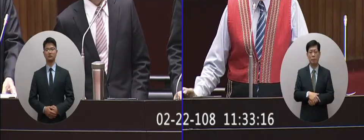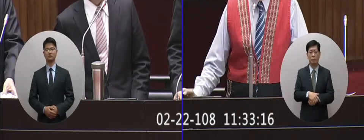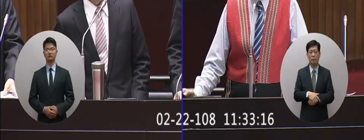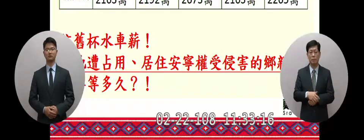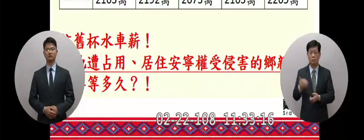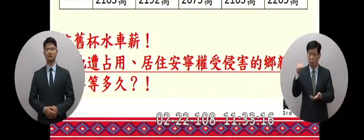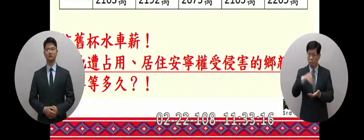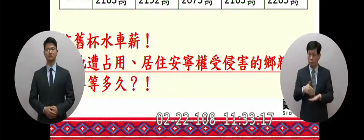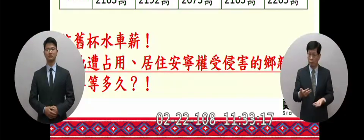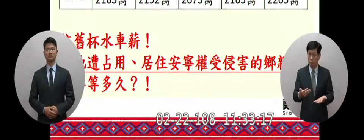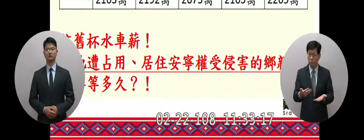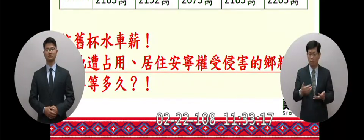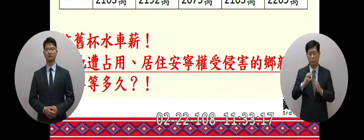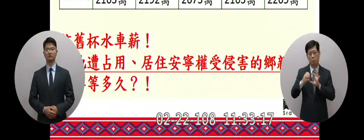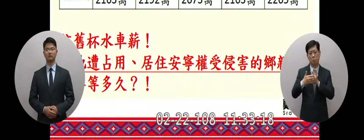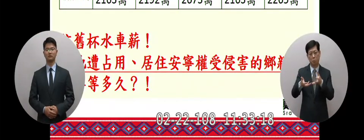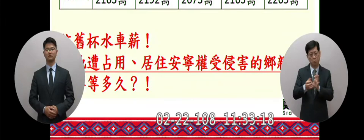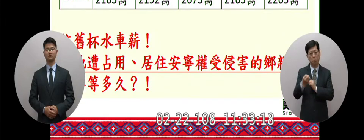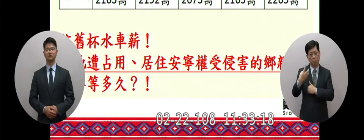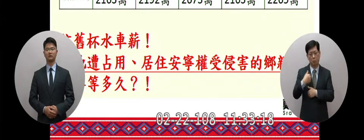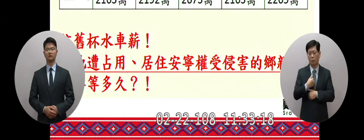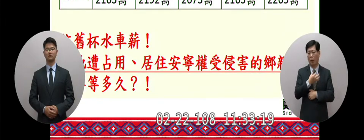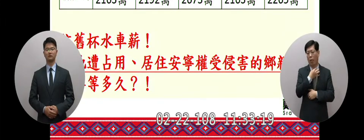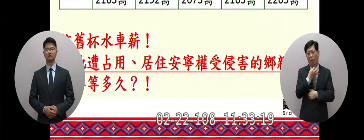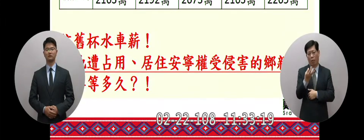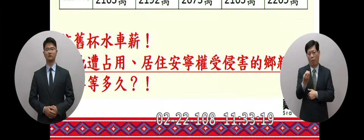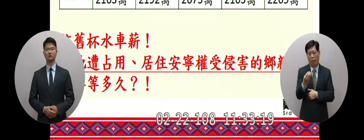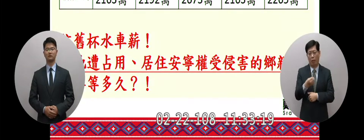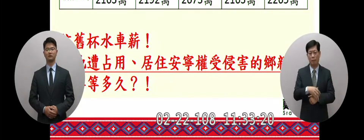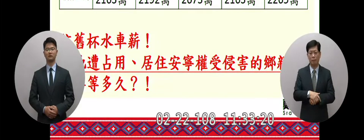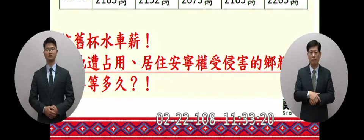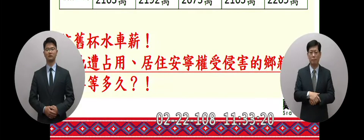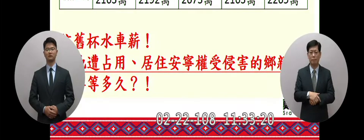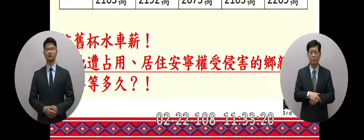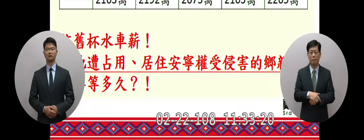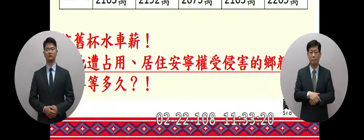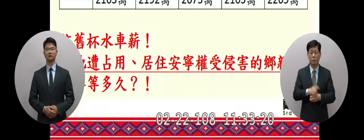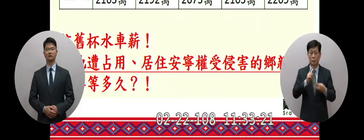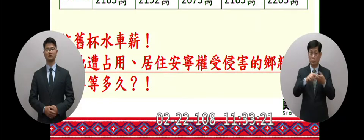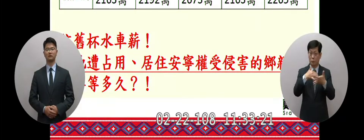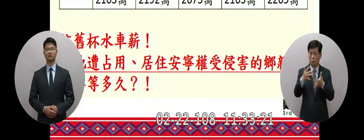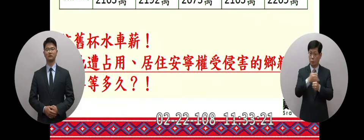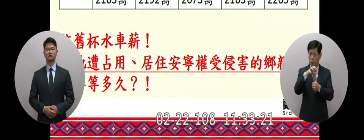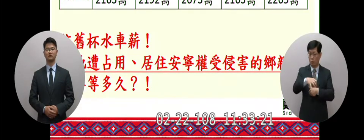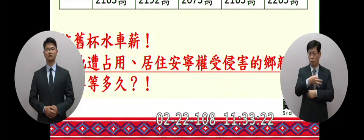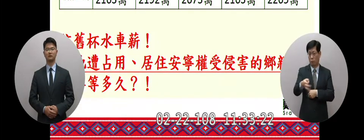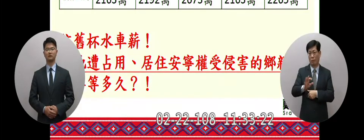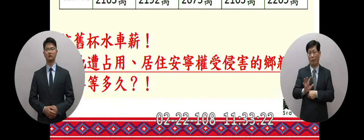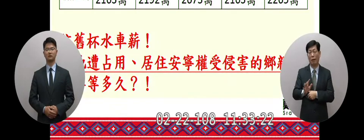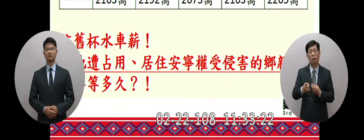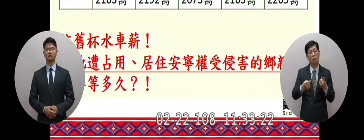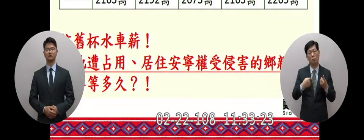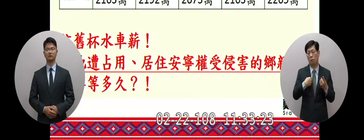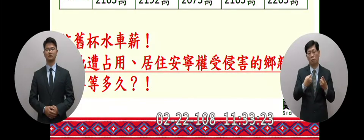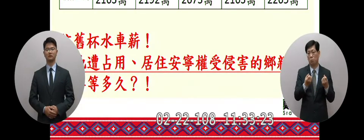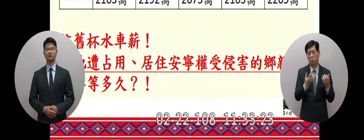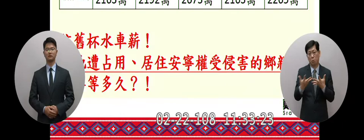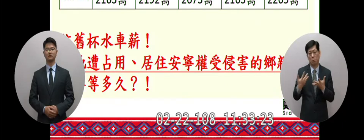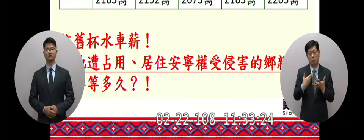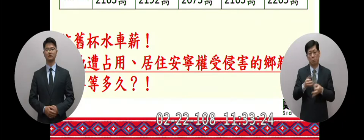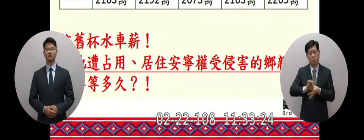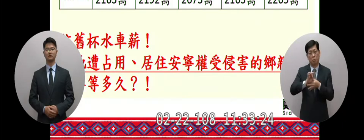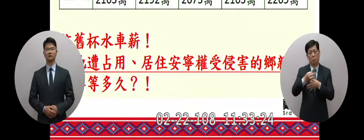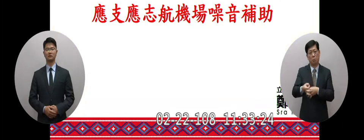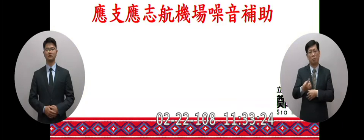是每一次国防部说我就是没有那个钱，啊，主计总处也不给他钱，主计总处说